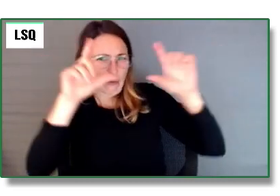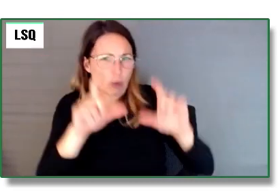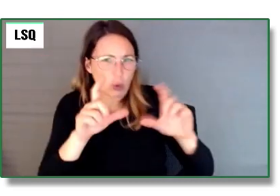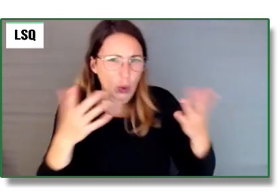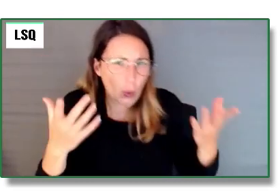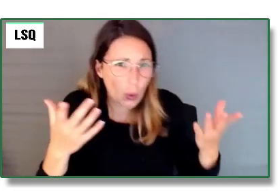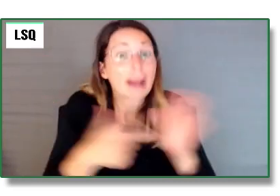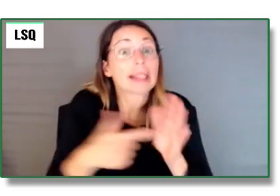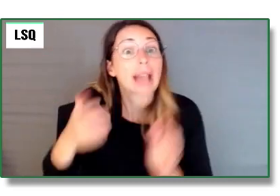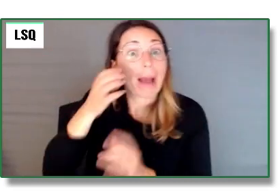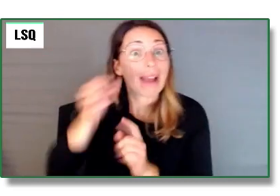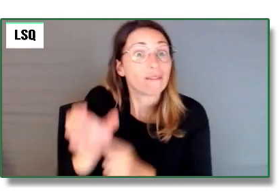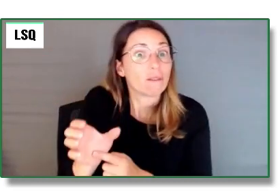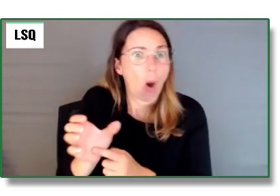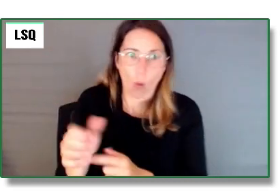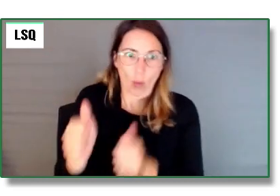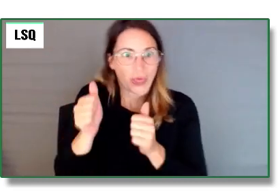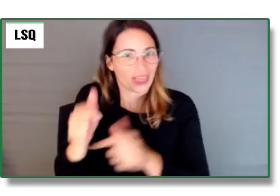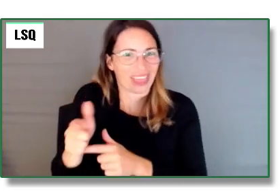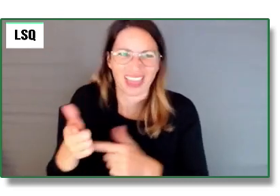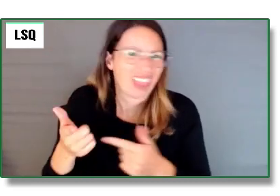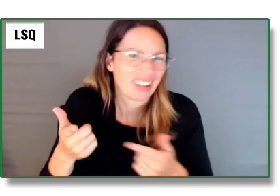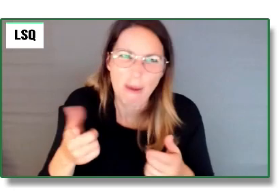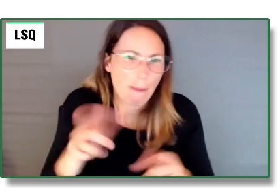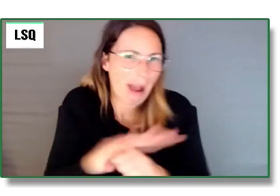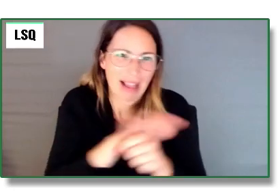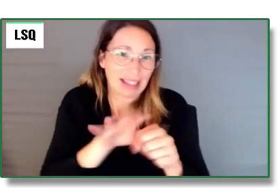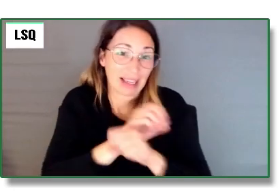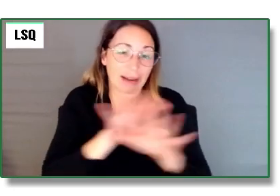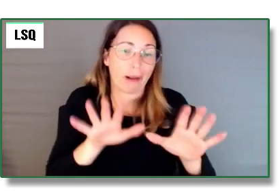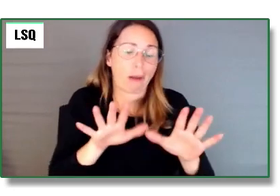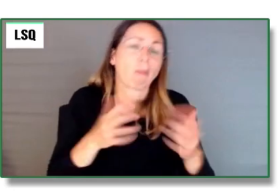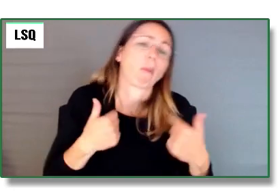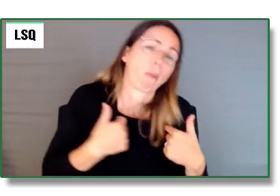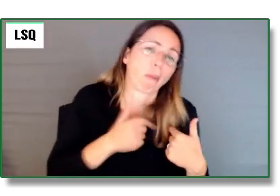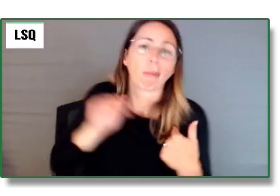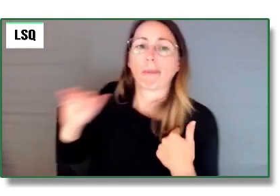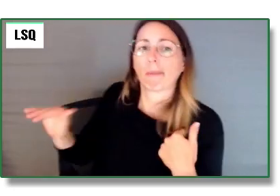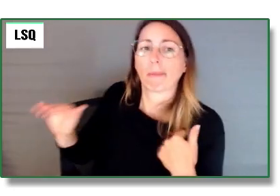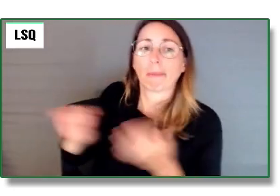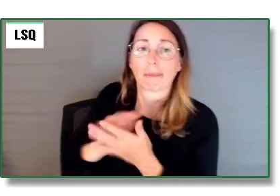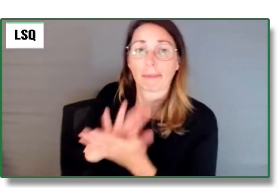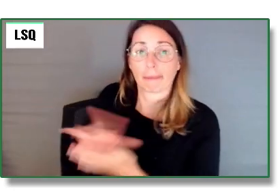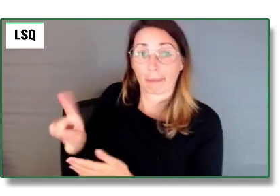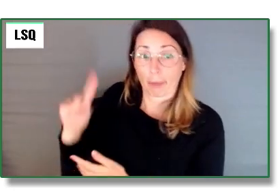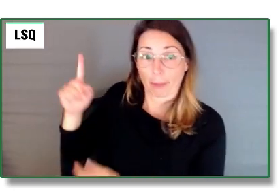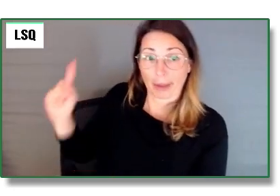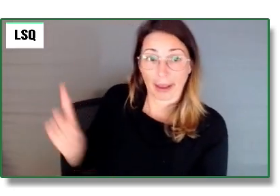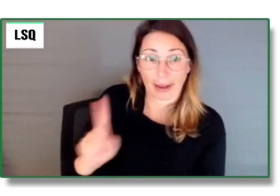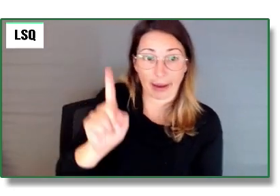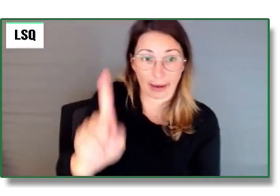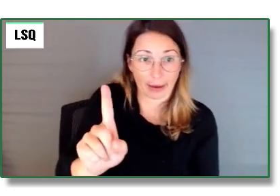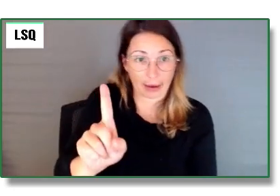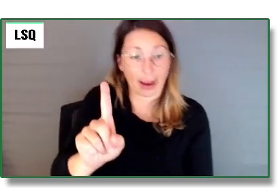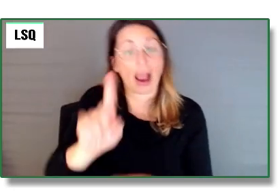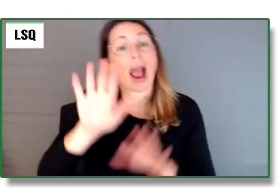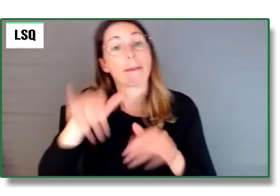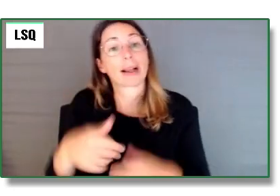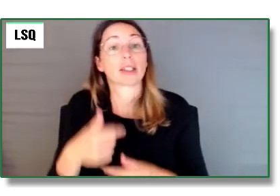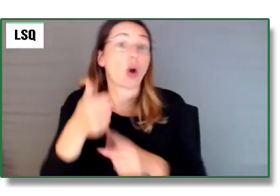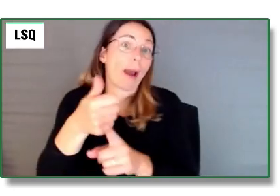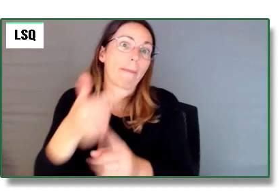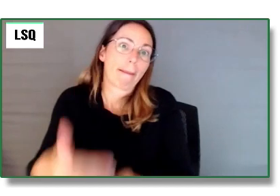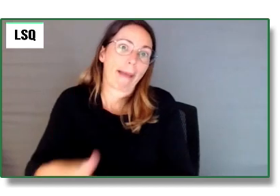femme, elle va en premier faire sa commande, elle me laisse plus de temps ou elle me lit les options possibles. Si je